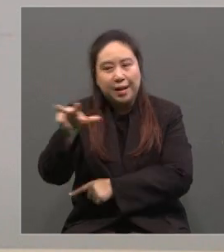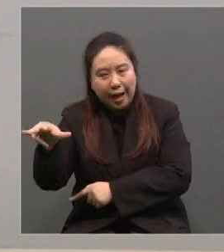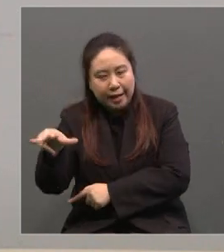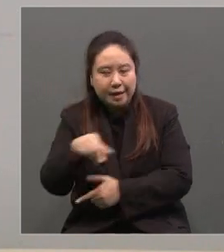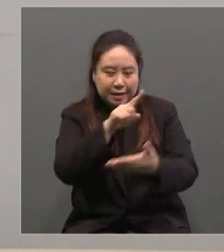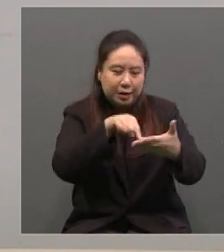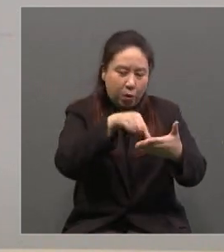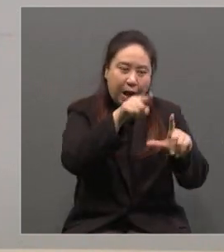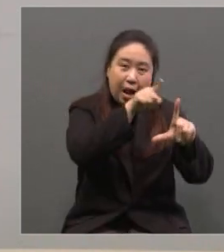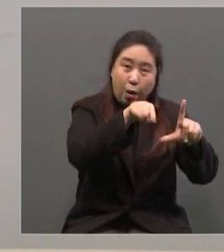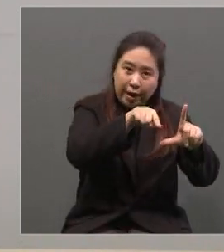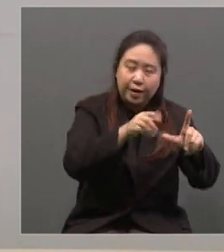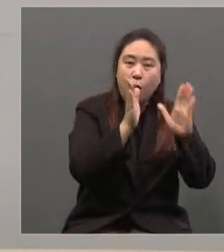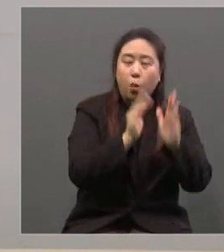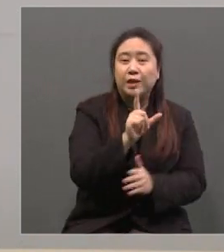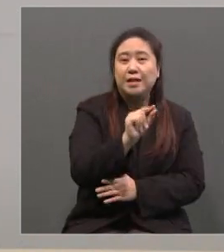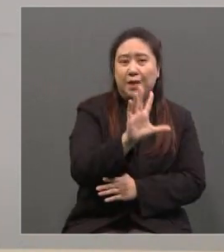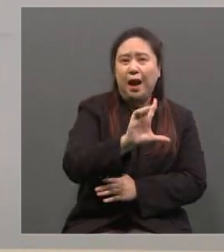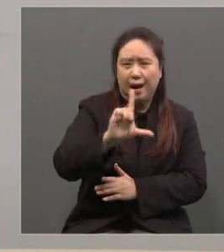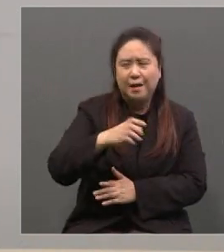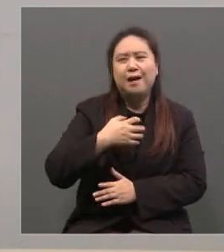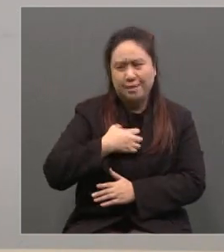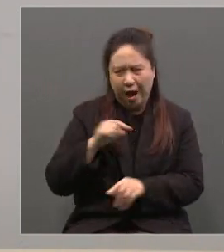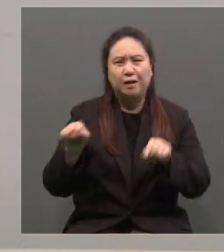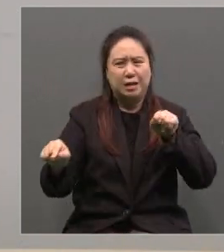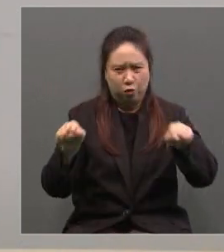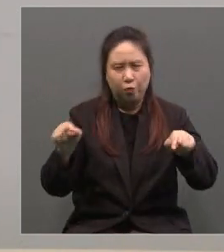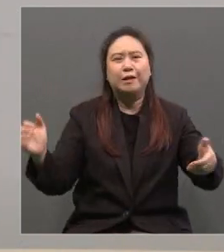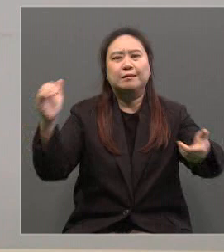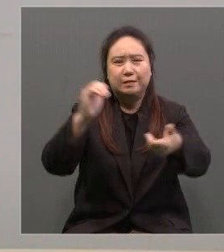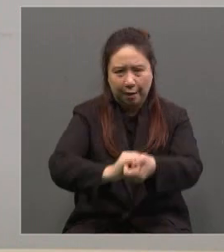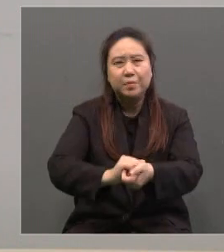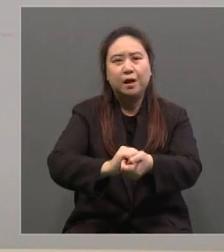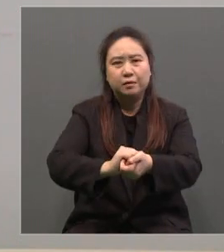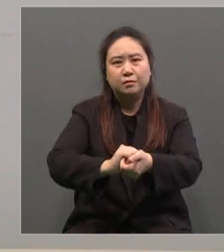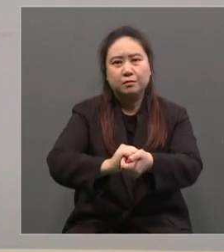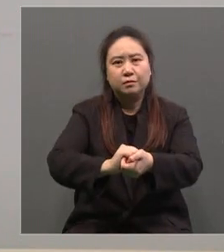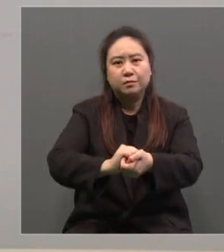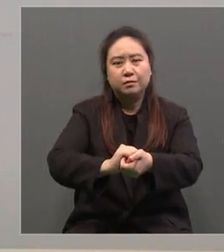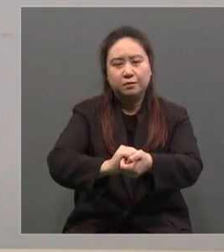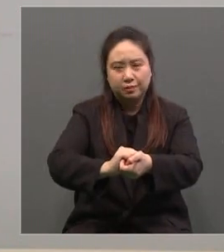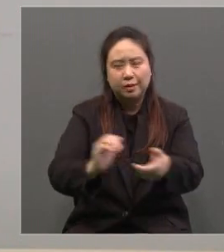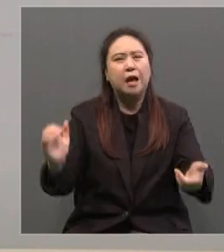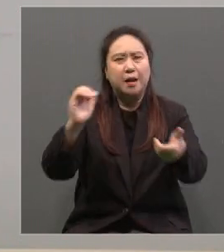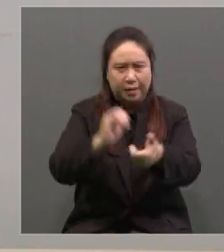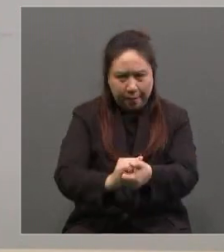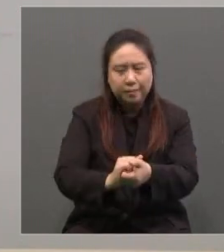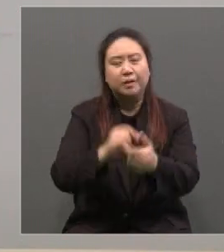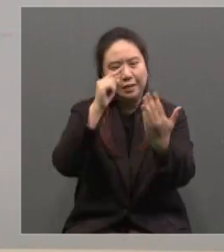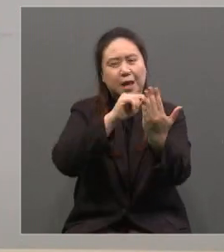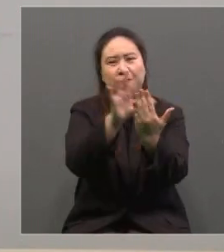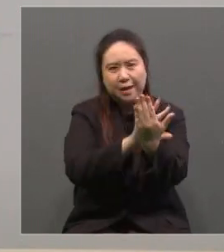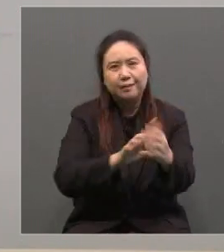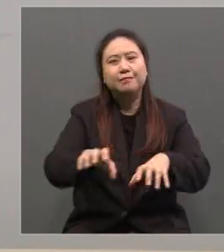าณ25ล้านเขาอยากให้2พรรคนี้จับมือกันให้มีโอกาสบริหารงานให้มีโอกาสบริหารงานประเทศคือค